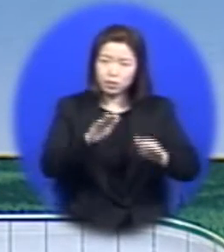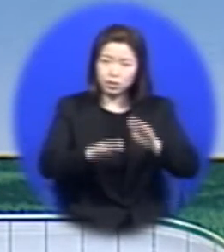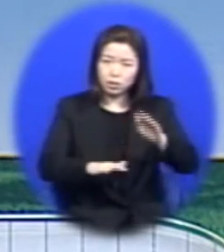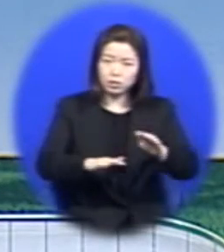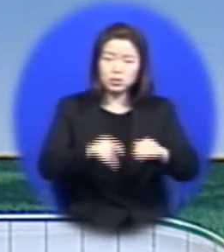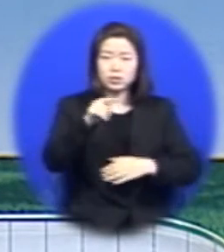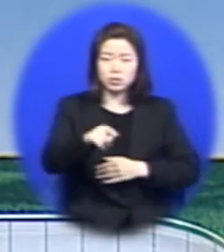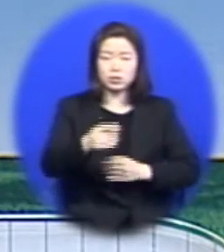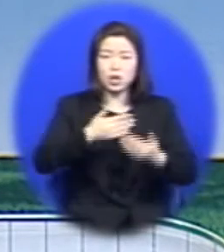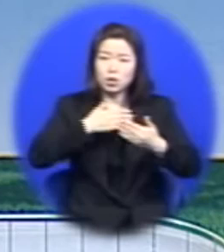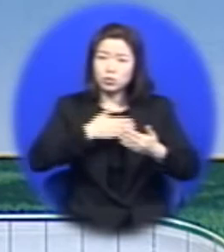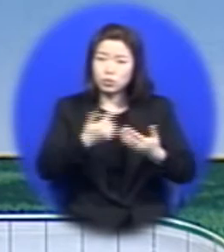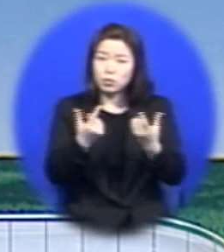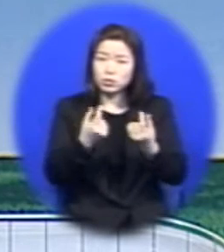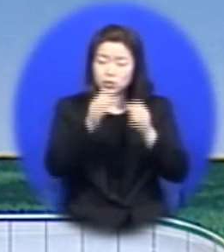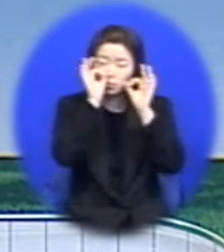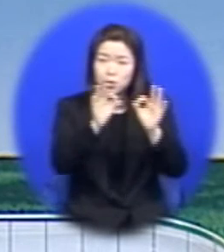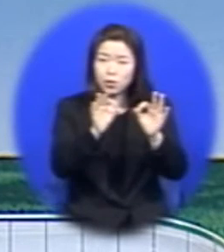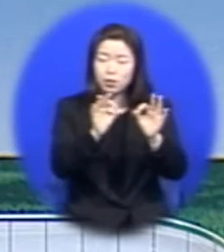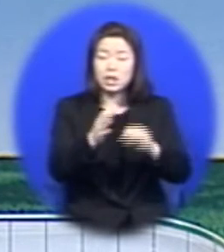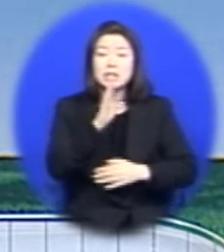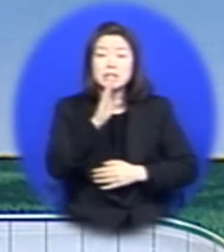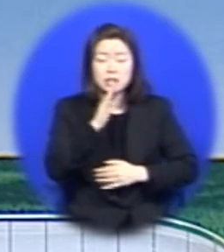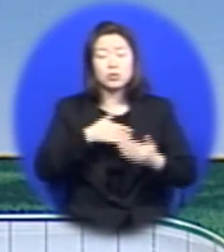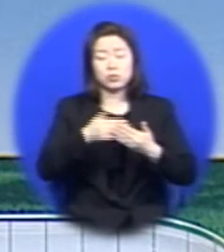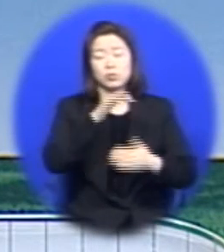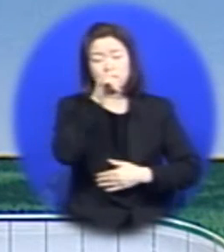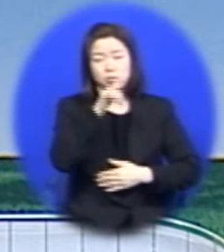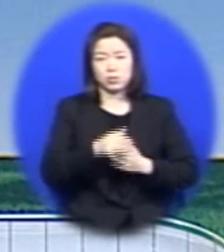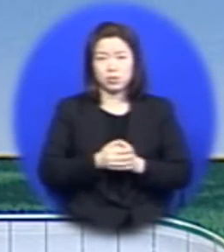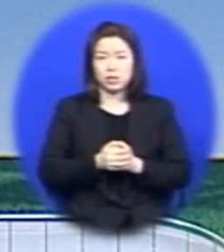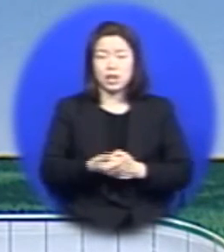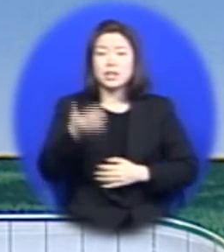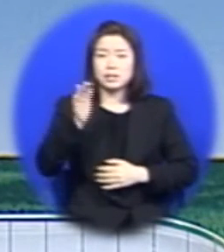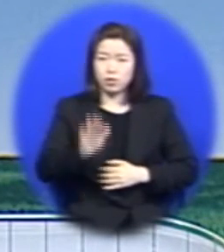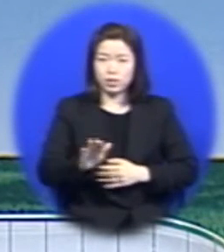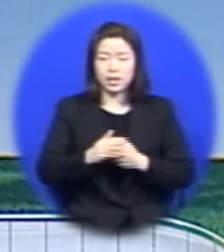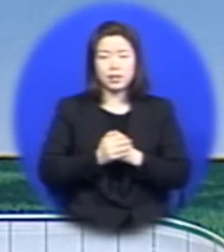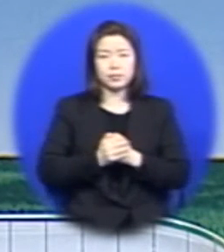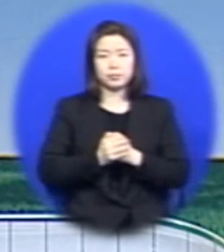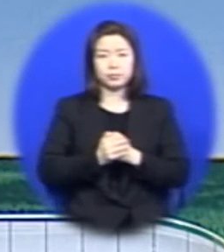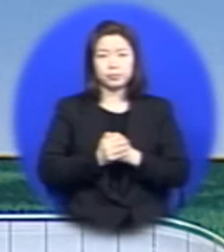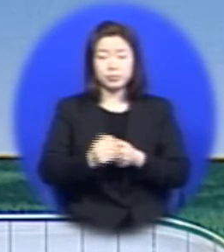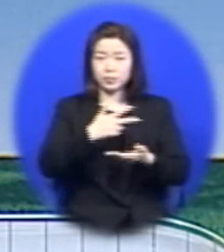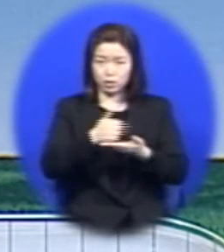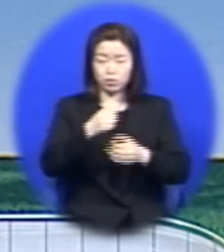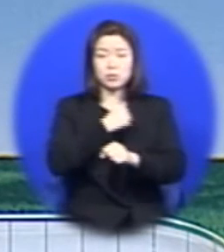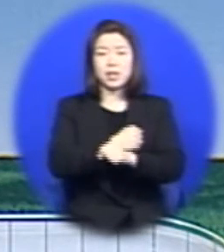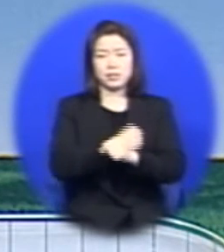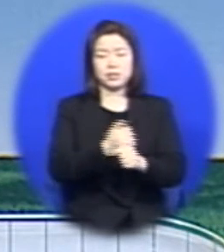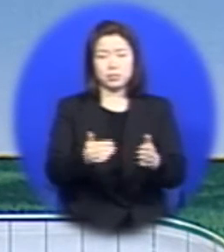것은 두려운 것처럼 또 보입니다. 실제로 두려웠고요. 그런데 주님이